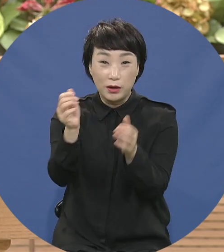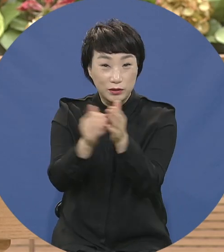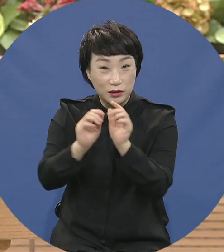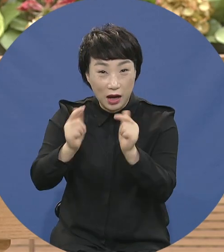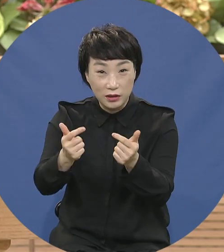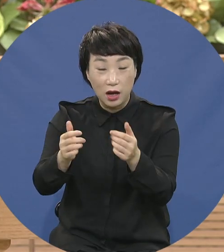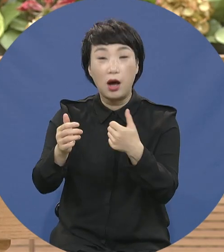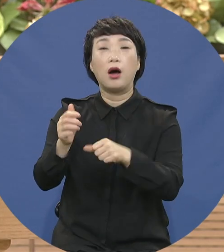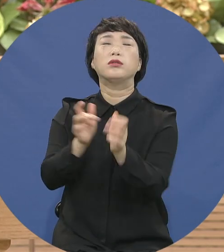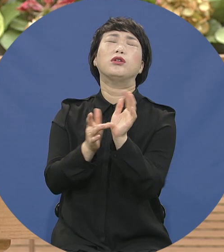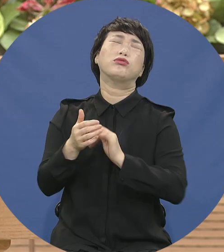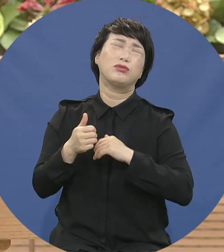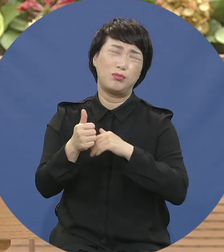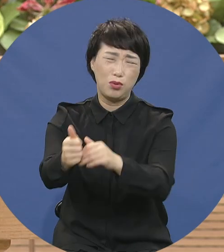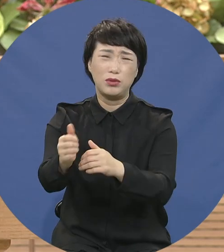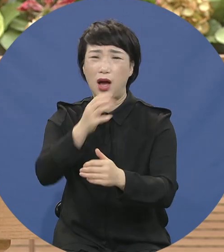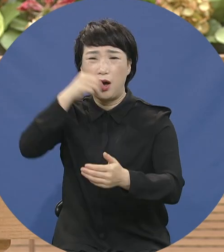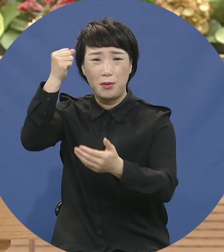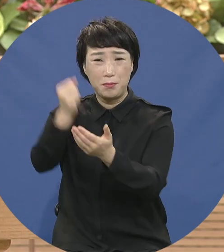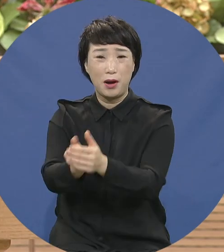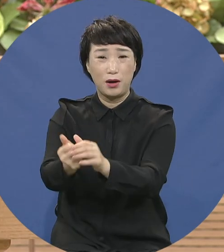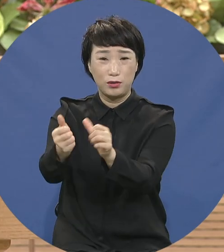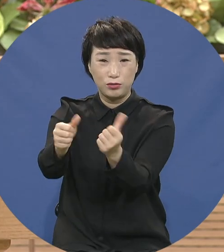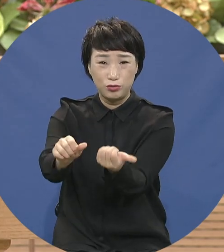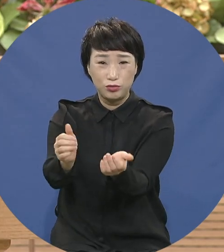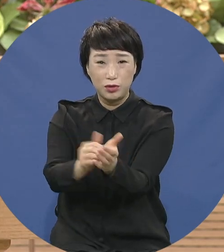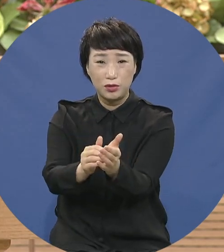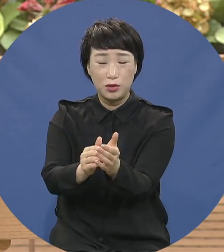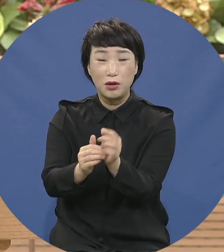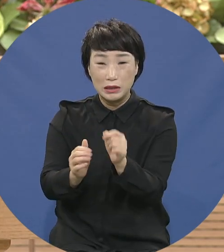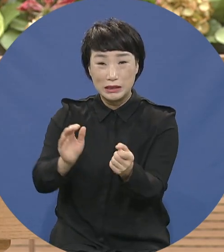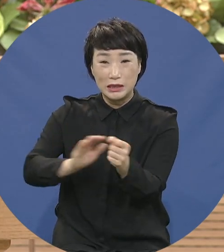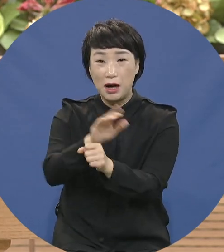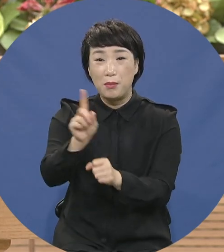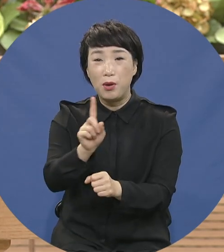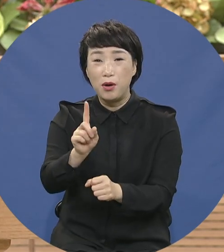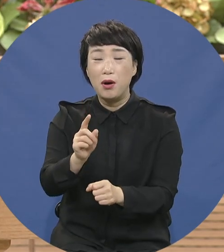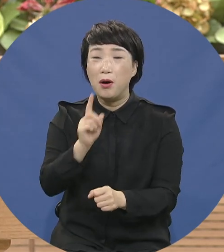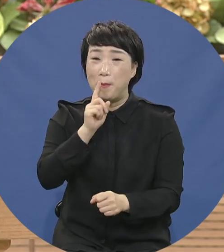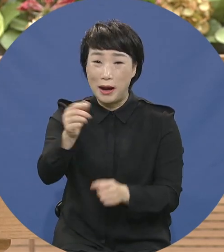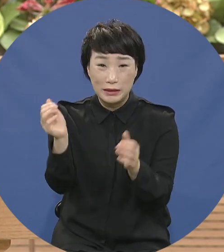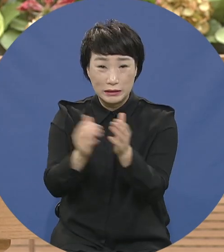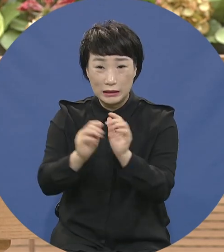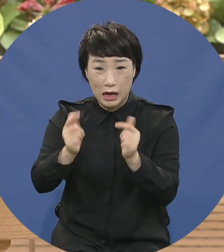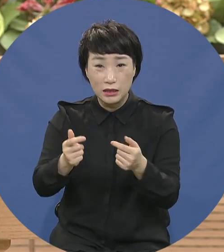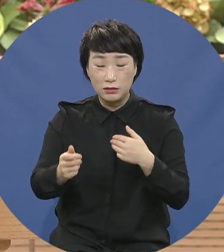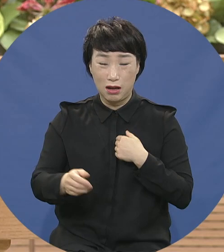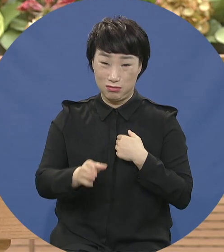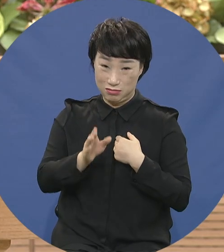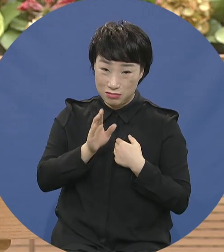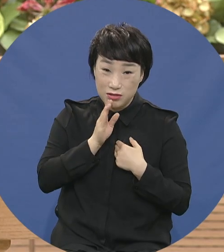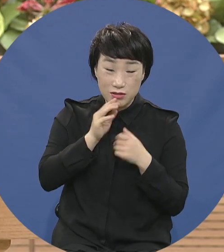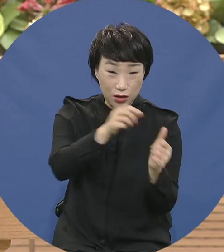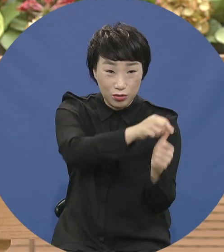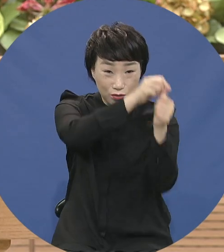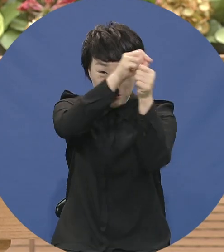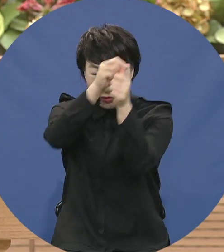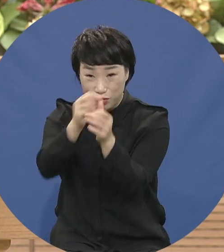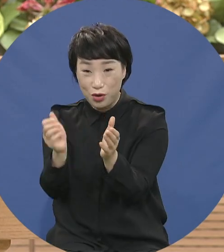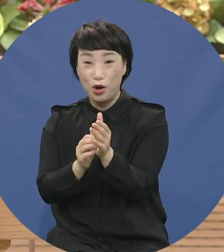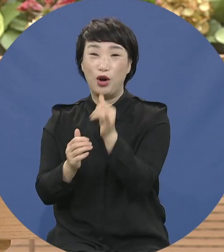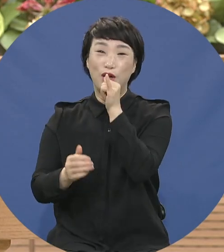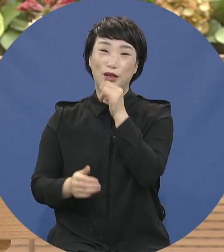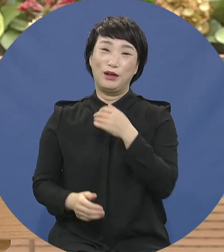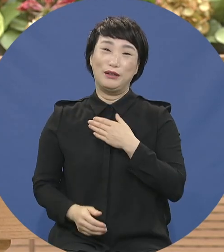아니라 아들을 죽였다 이 말이오. 그 사랑은 말로가 아니라 나를 실제로 살렸다 이